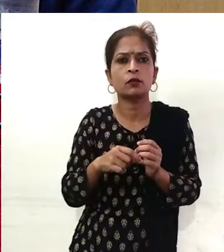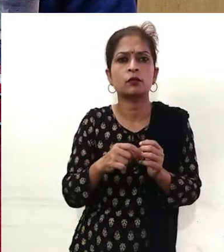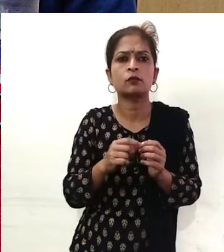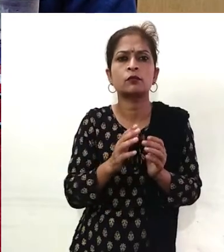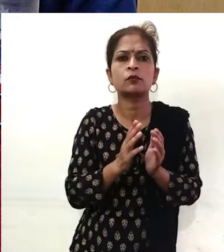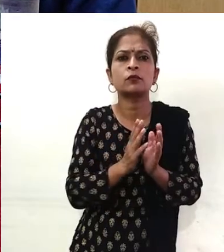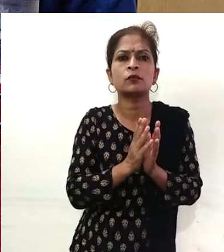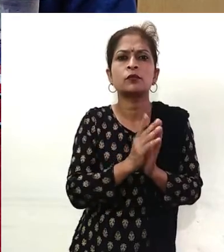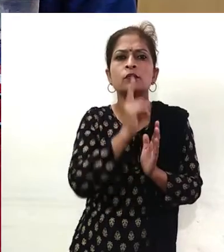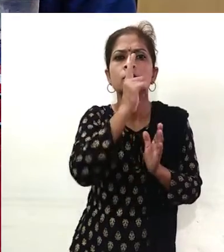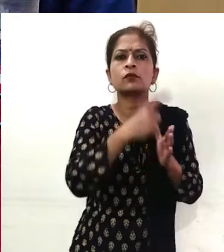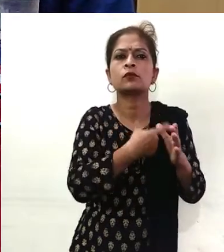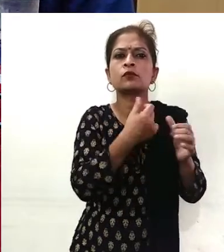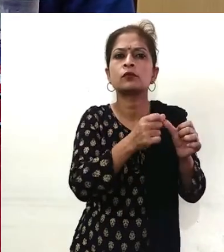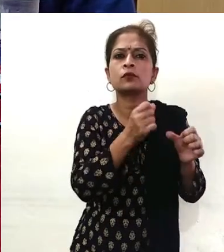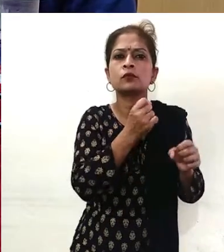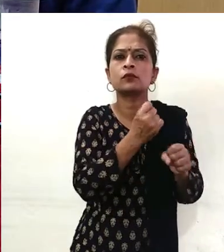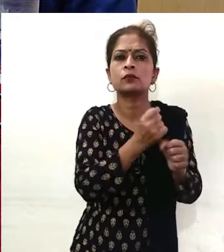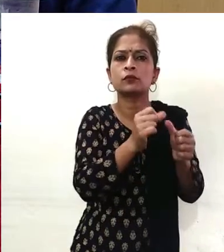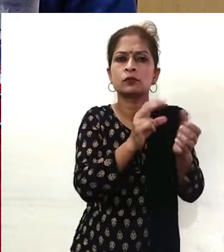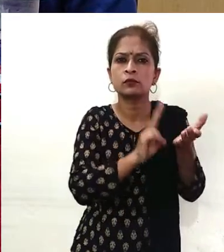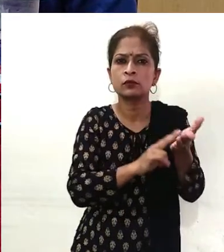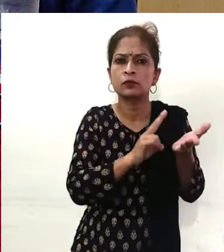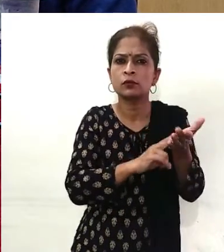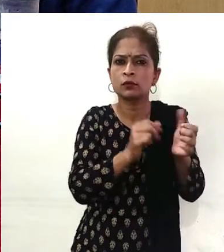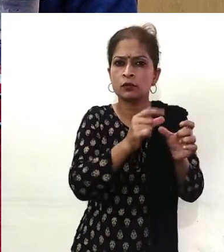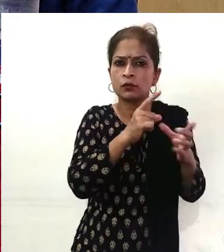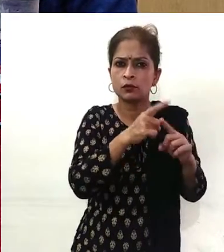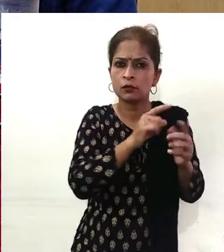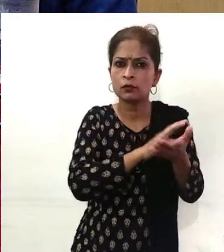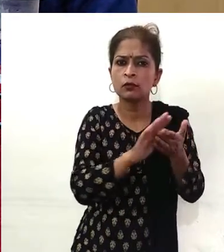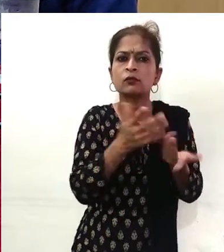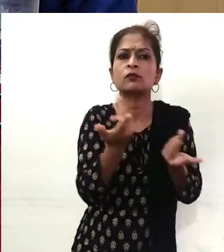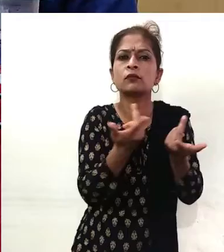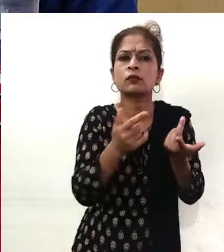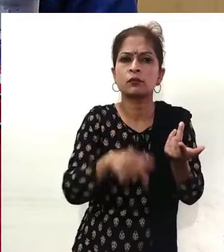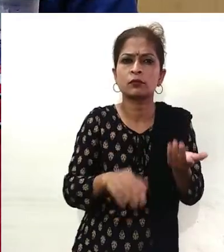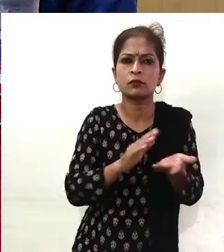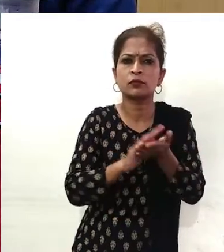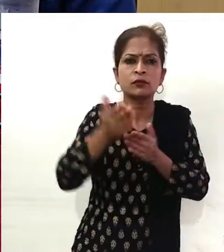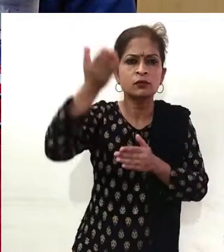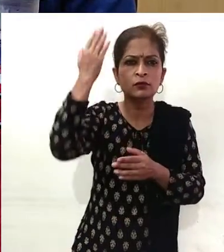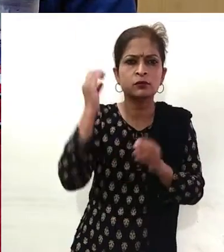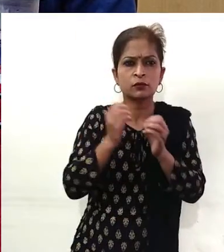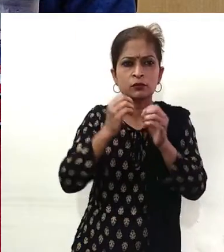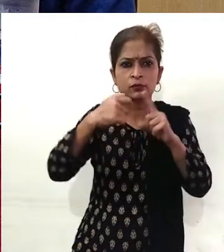तत्व क्या है? अगर आप हिस्ट्री की किताबें पढ़ें तो